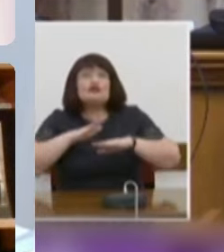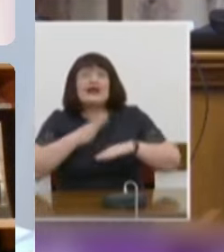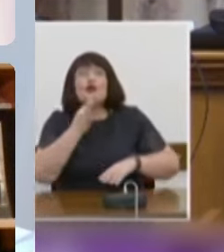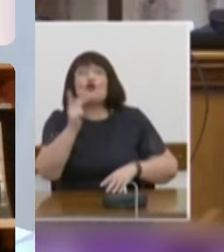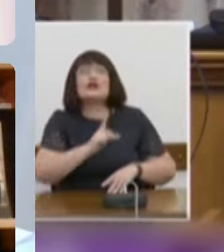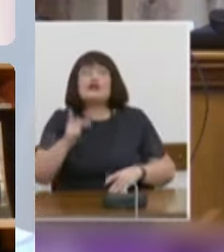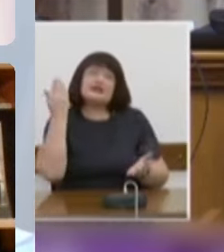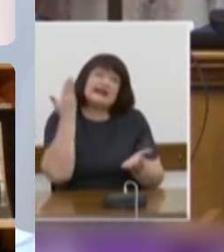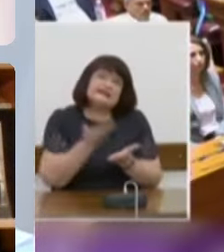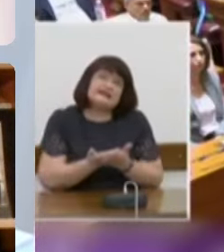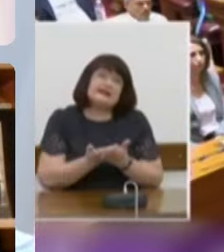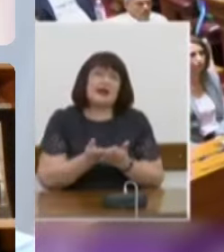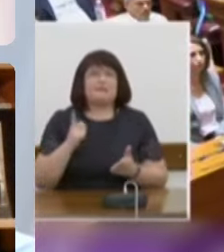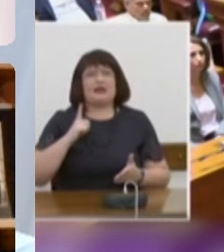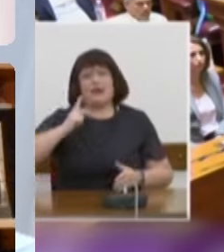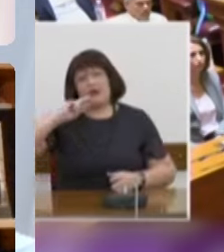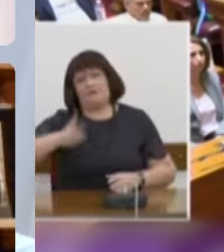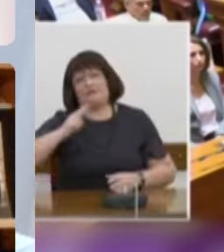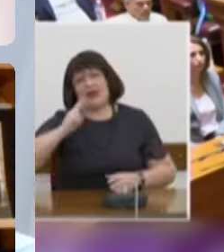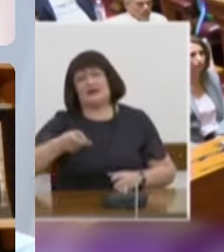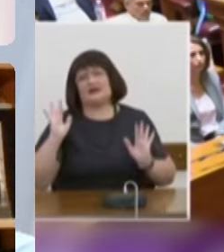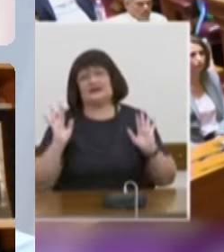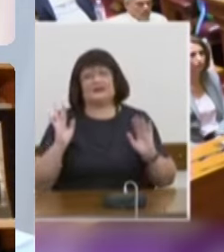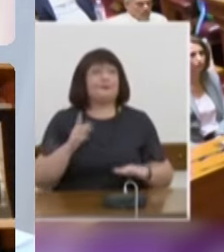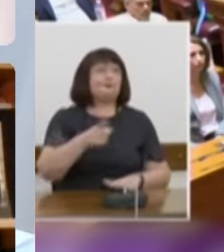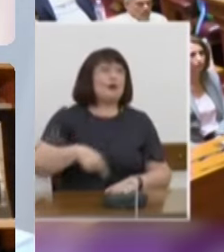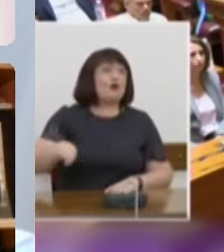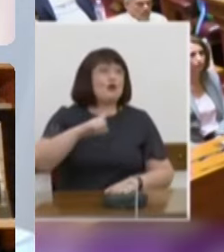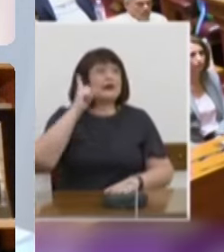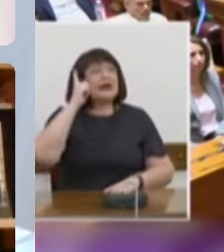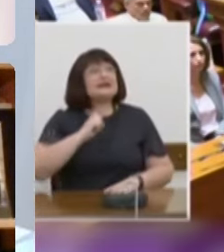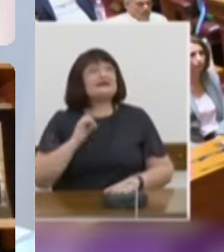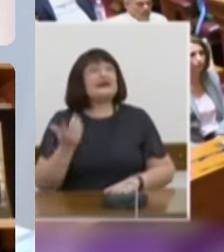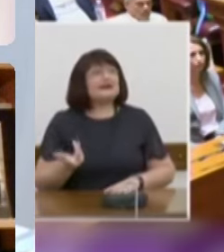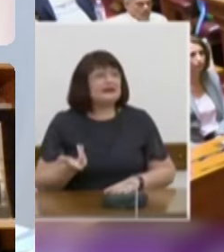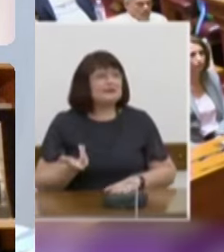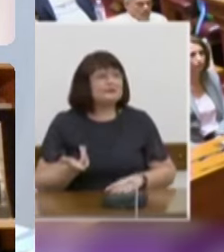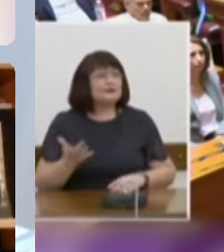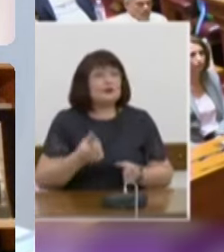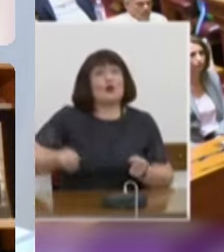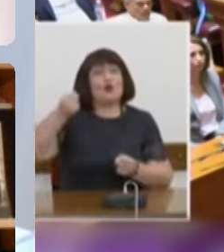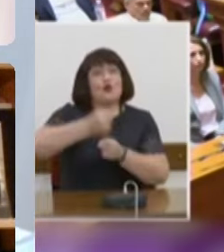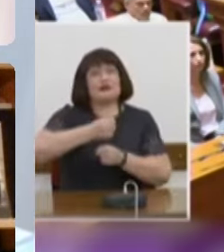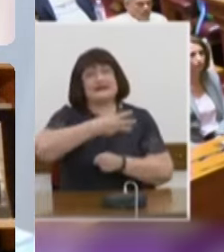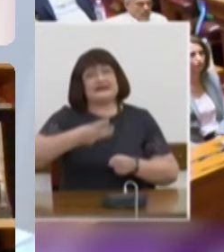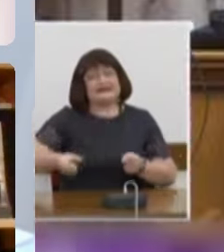είναι πιο προωθημένη από αυτή της Νέας Δημοκρατίας, είναι πιο ολοκληρωμένη, ας πούμε, από αυτή της Νέας